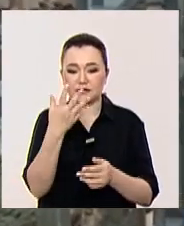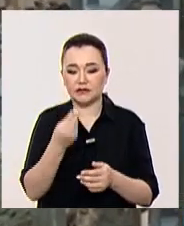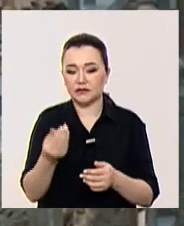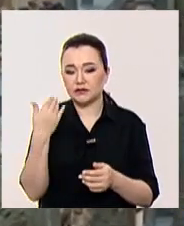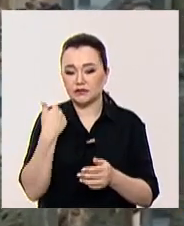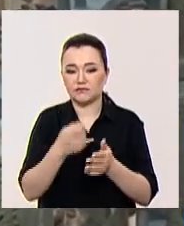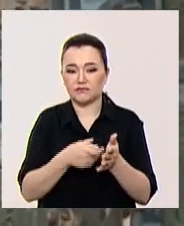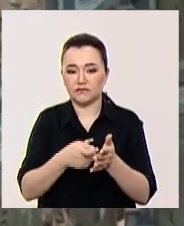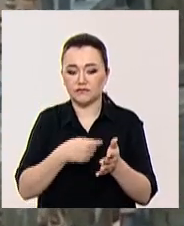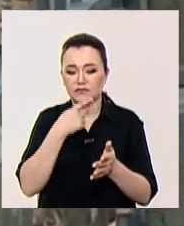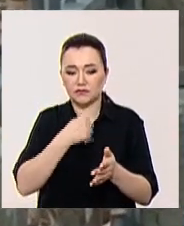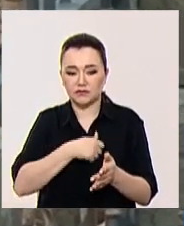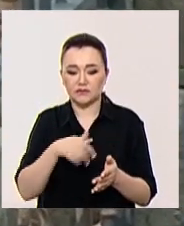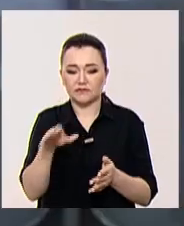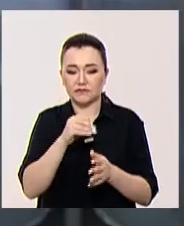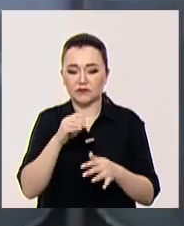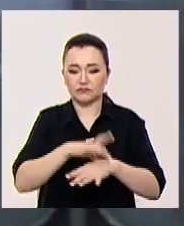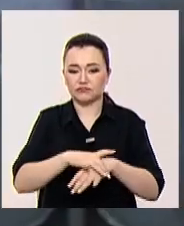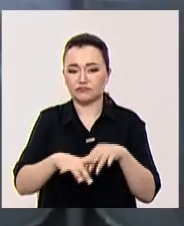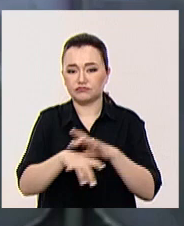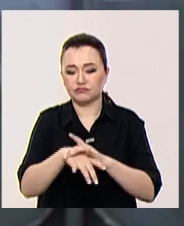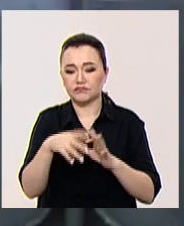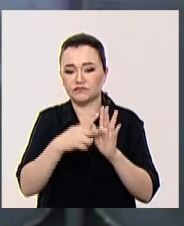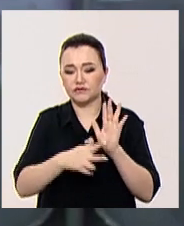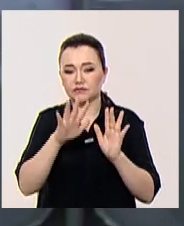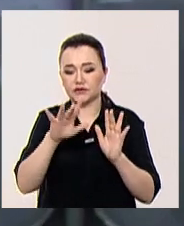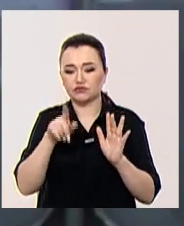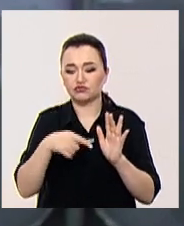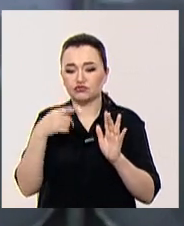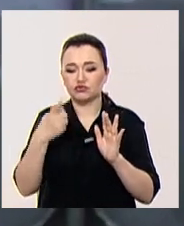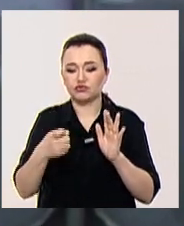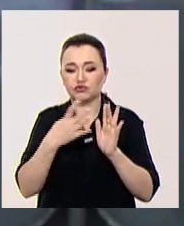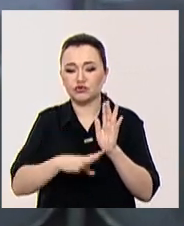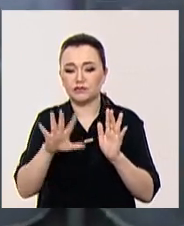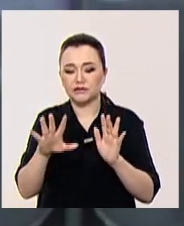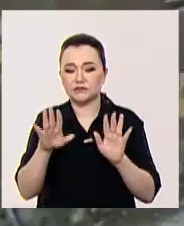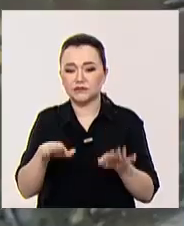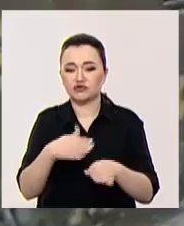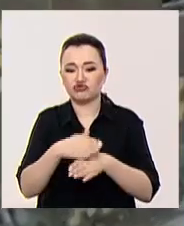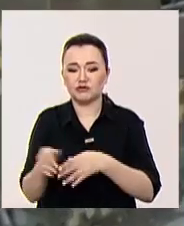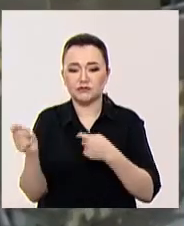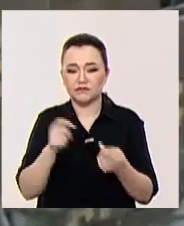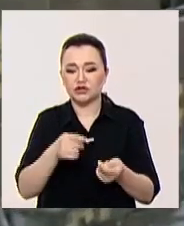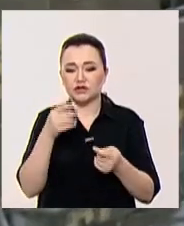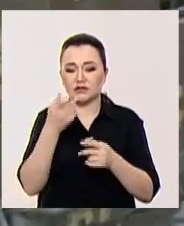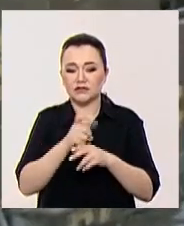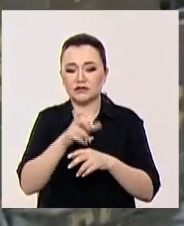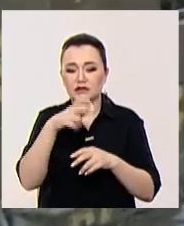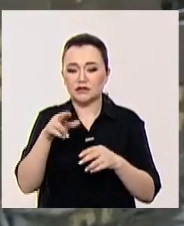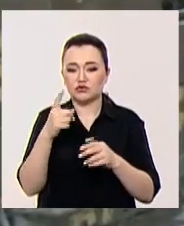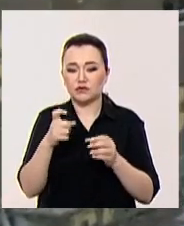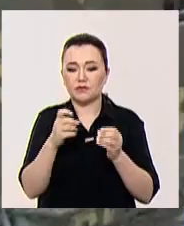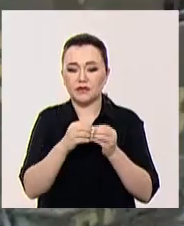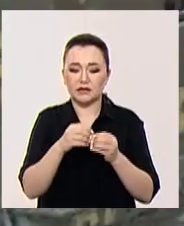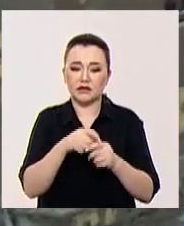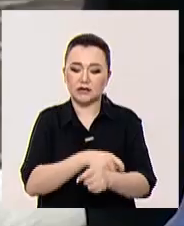әскери тергеу басқармасының өкілдері қолдарына кісен салып 85-395 бөліміне жеткізіпті. Төртеуі де өрт шыққан қоймадан 100 метр жерде